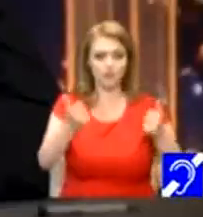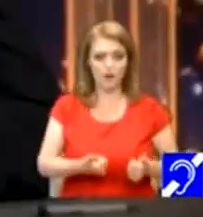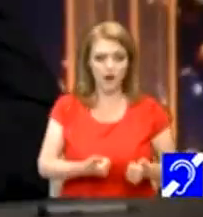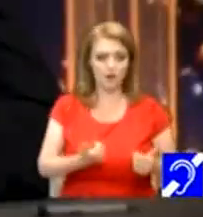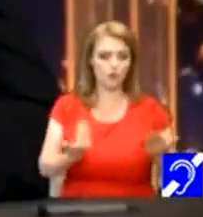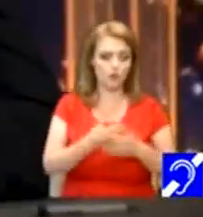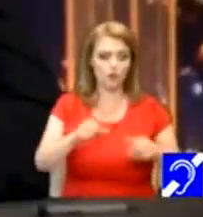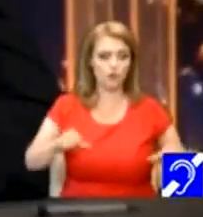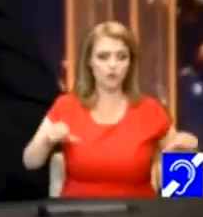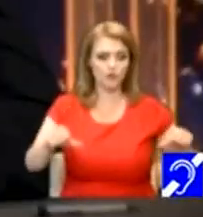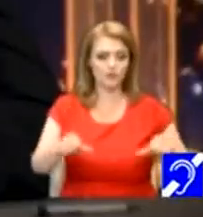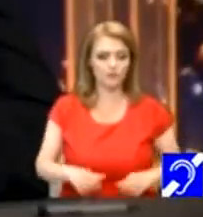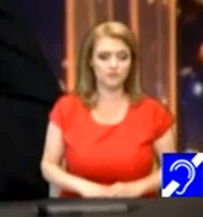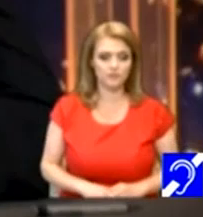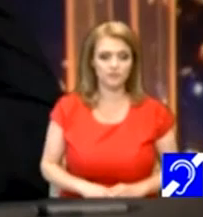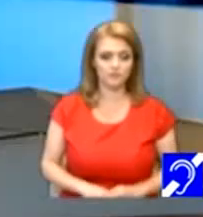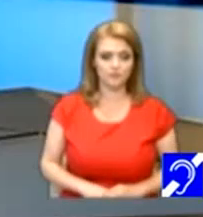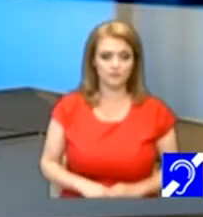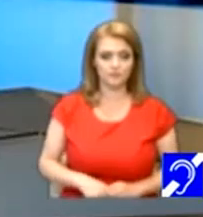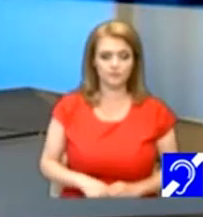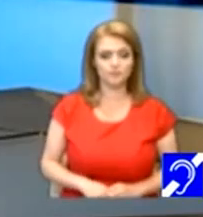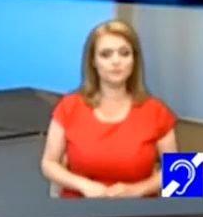unei profunde divizări a societății.